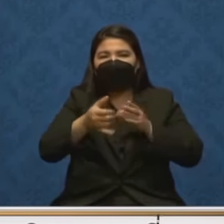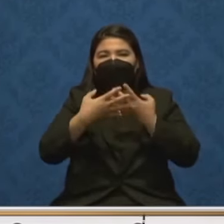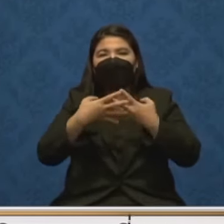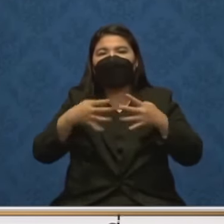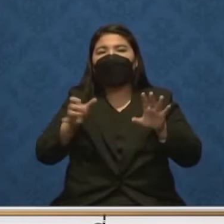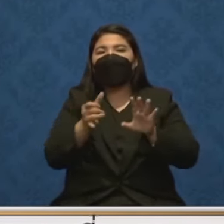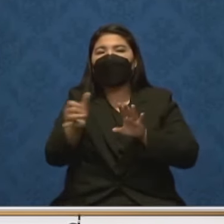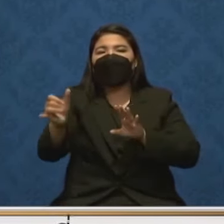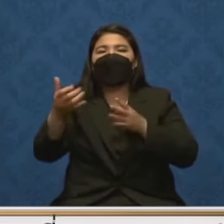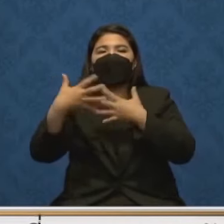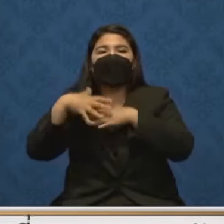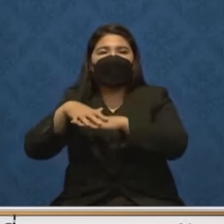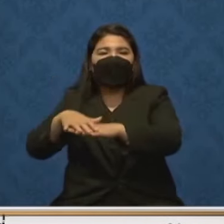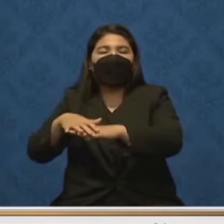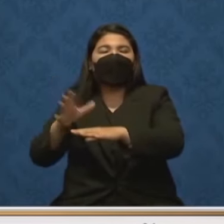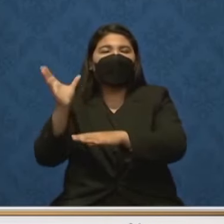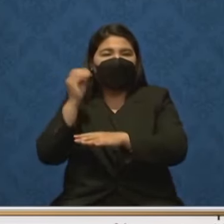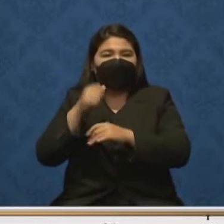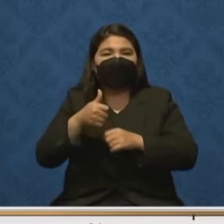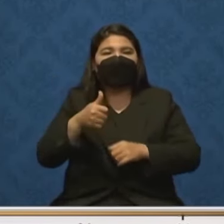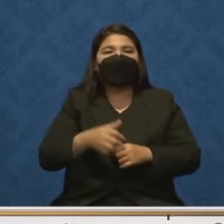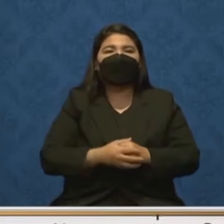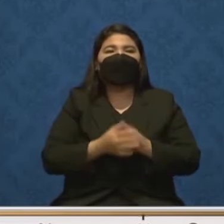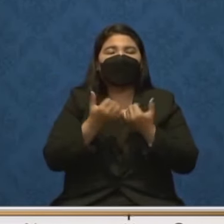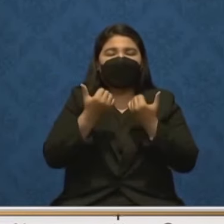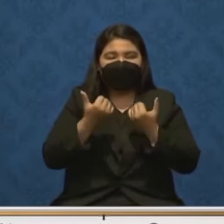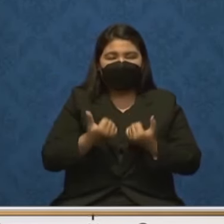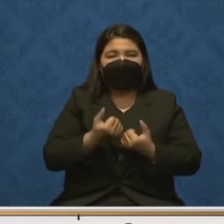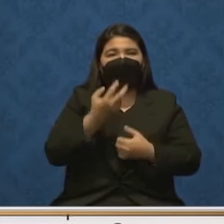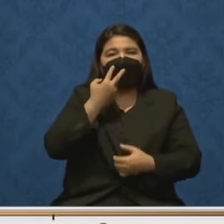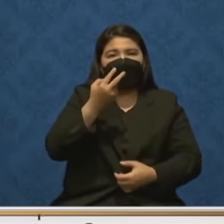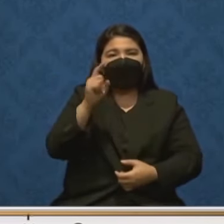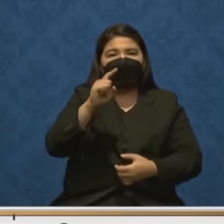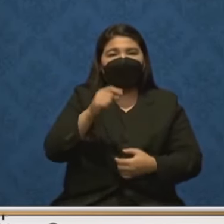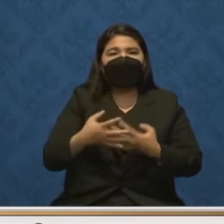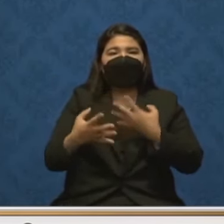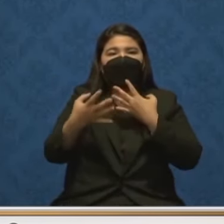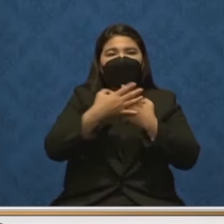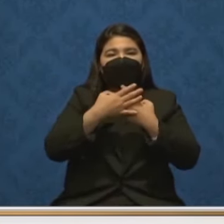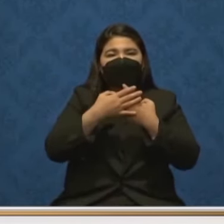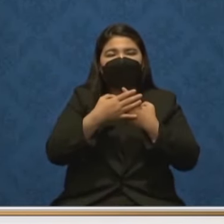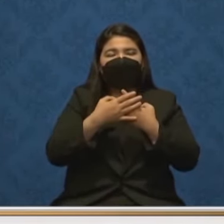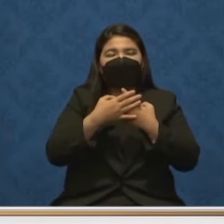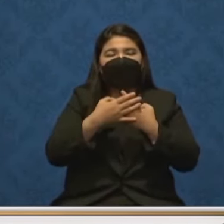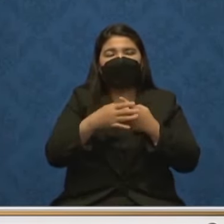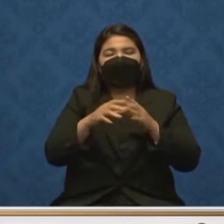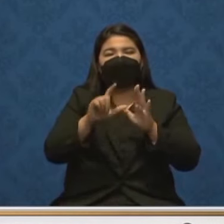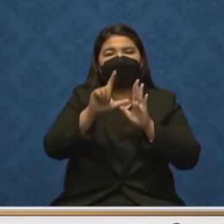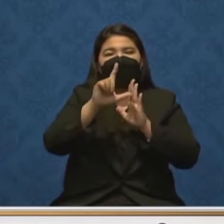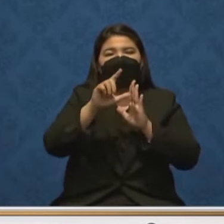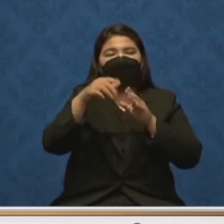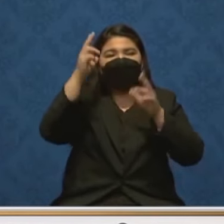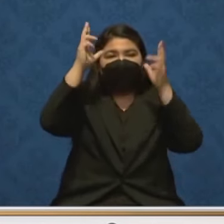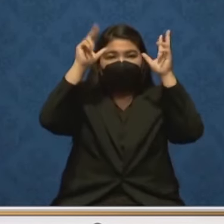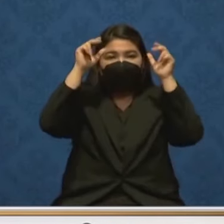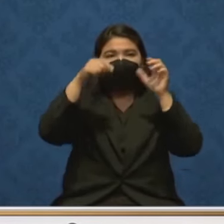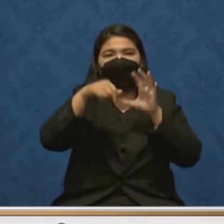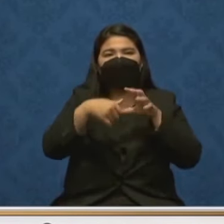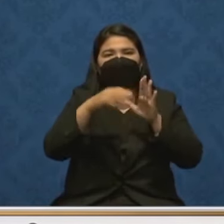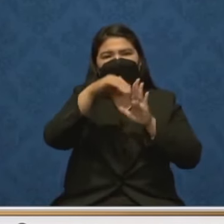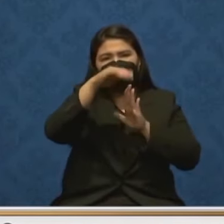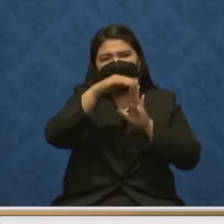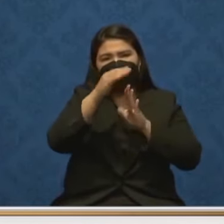ค่ะขอนิทานนะคะจะดูว่าเรือนจำลำปางที่ปีนี้ค่ะได้งบจากราชทานมาก่อสร้างใหม่